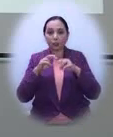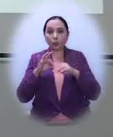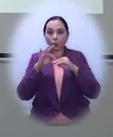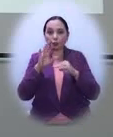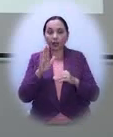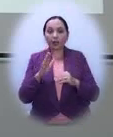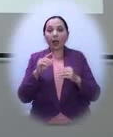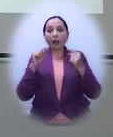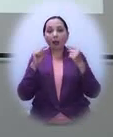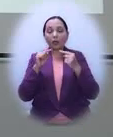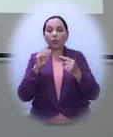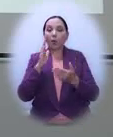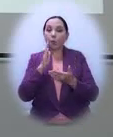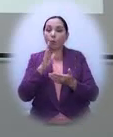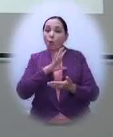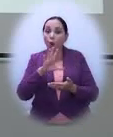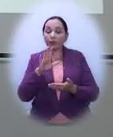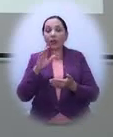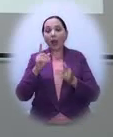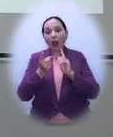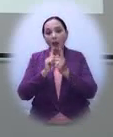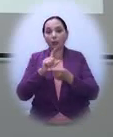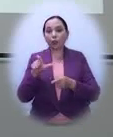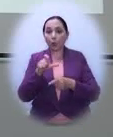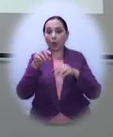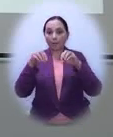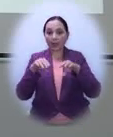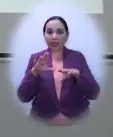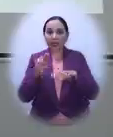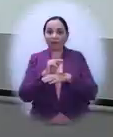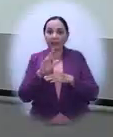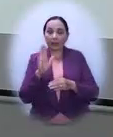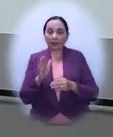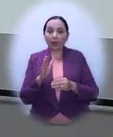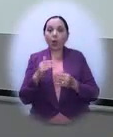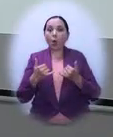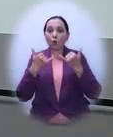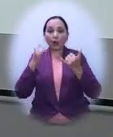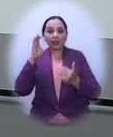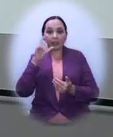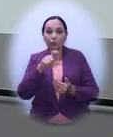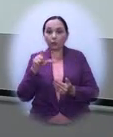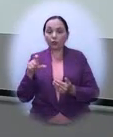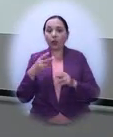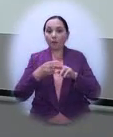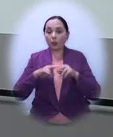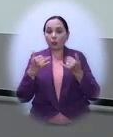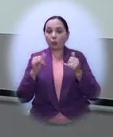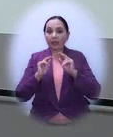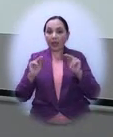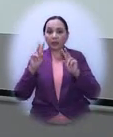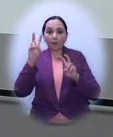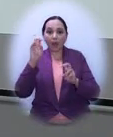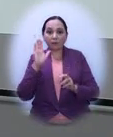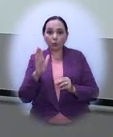o'tiladi. Qarshiligi bo'lmasa, almashtirish yo'li bilan bartaraf etiladi. Hurmatli tinglovchilar, mana bugungi dars